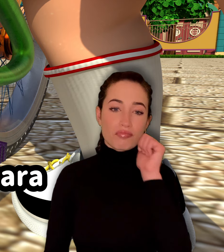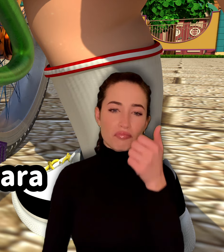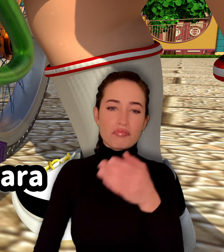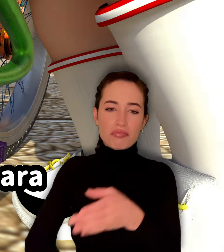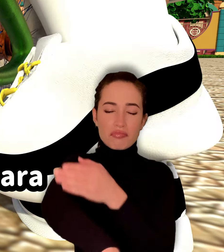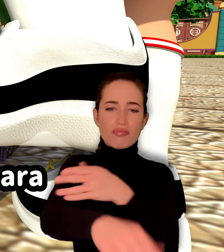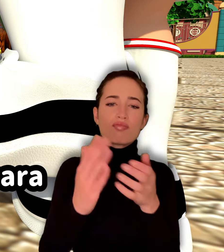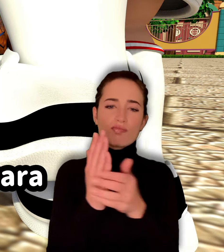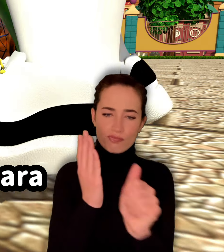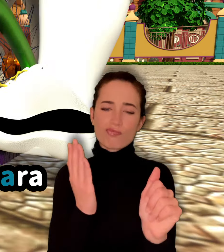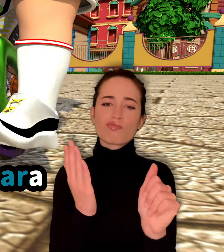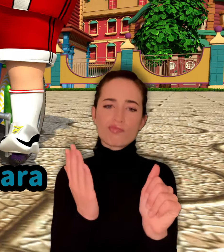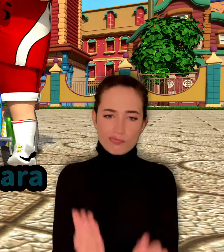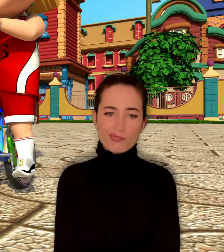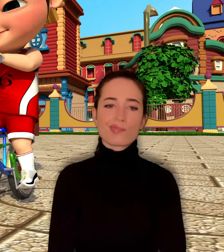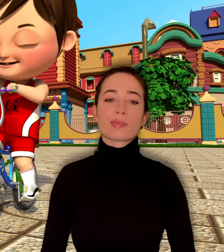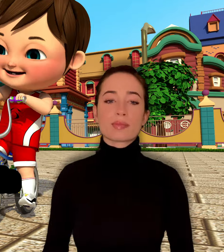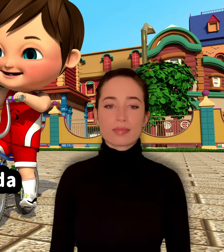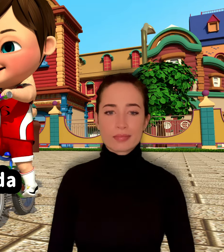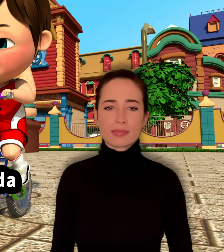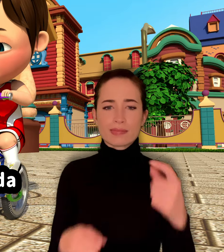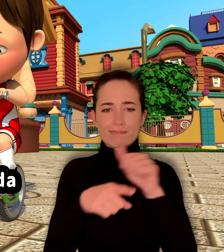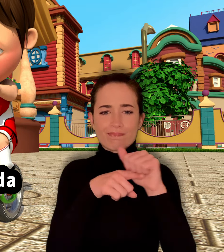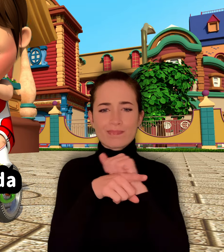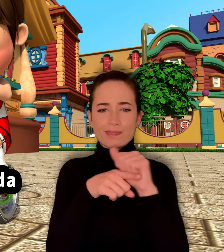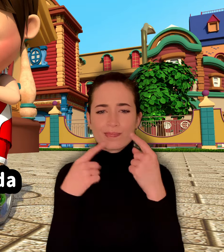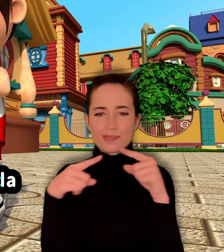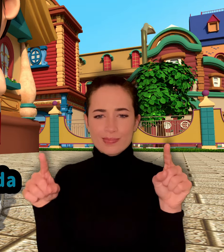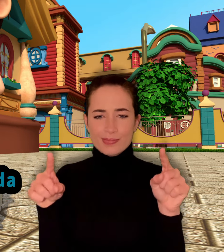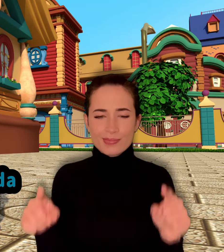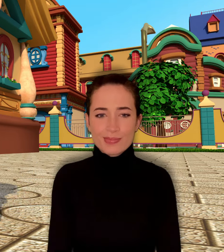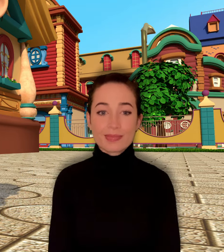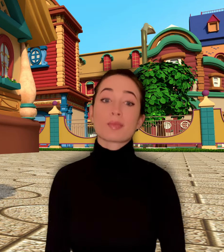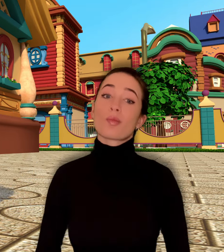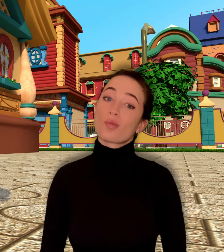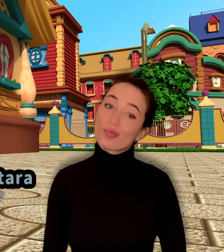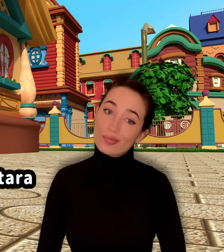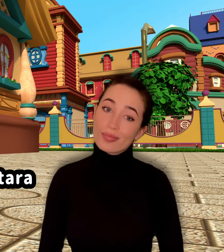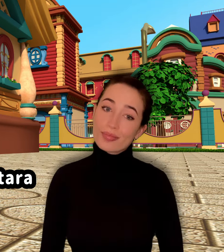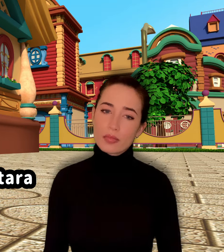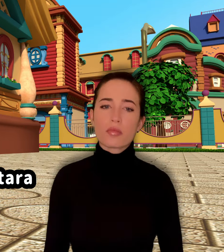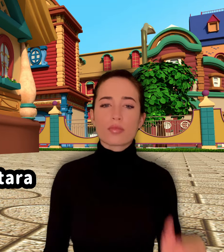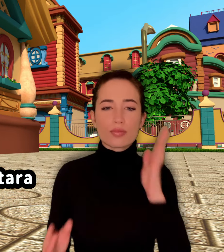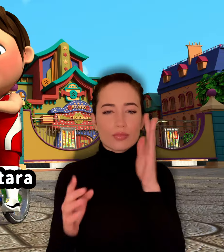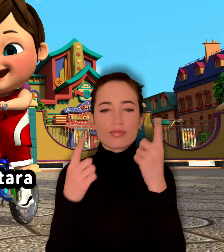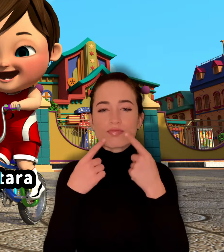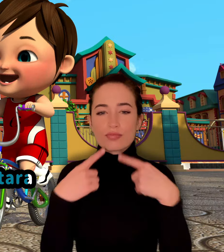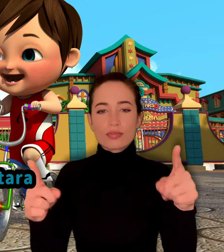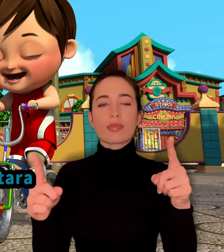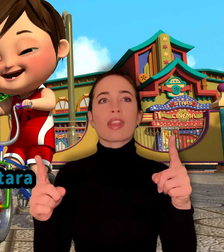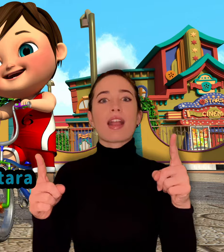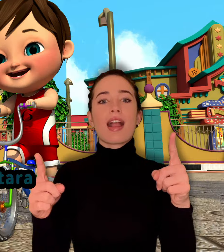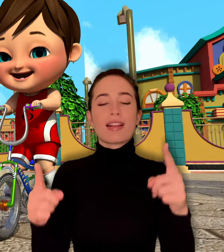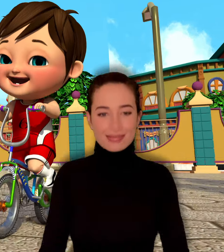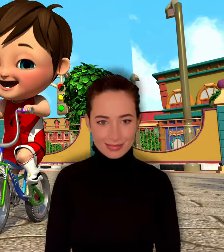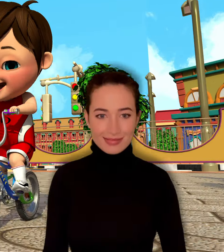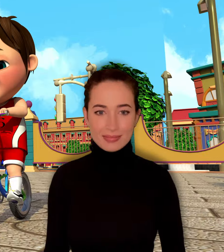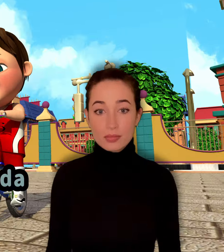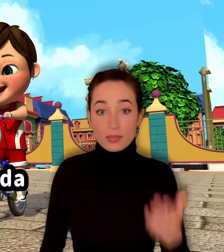明日は来るから悩むことないんだ熱心で練習し